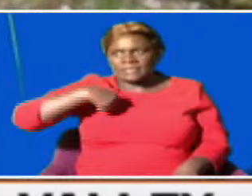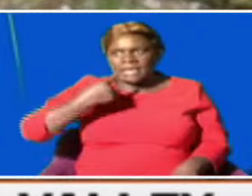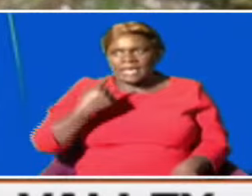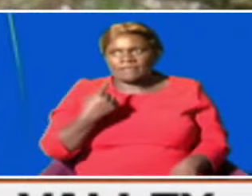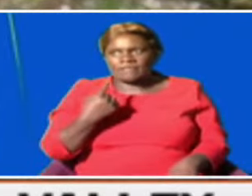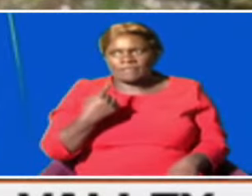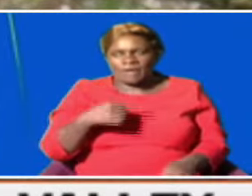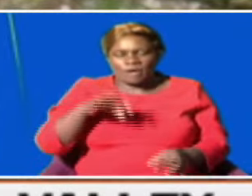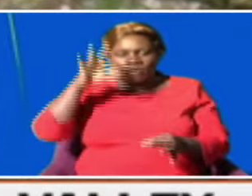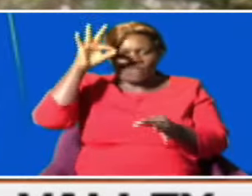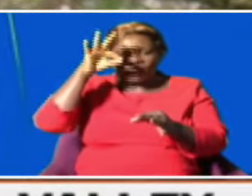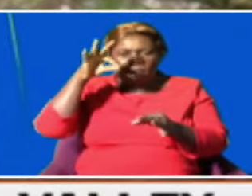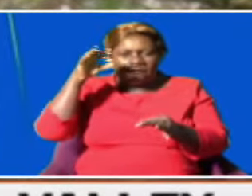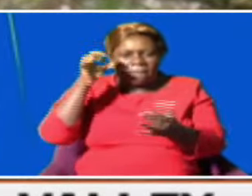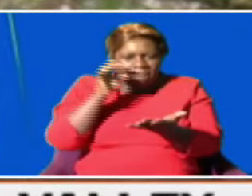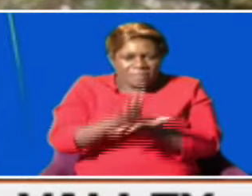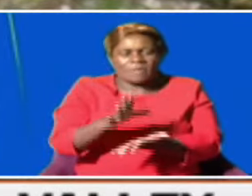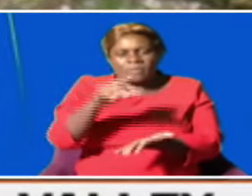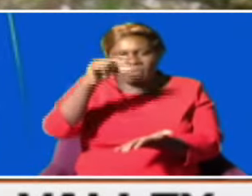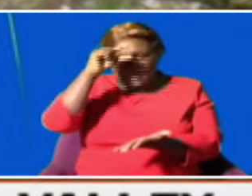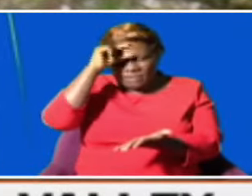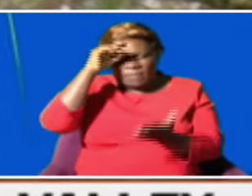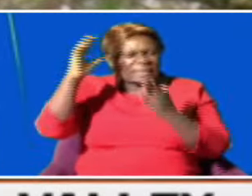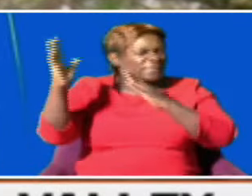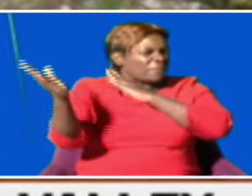serikali ambayo ilikuweko mbaya sana.